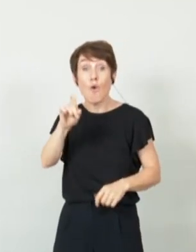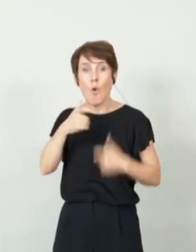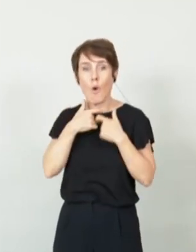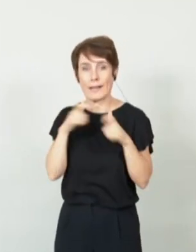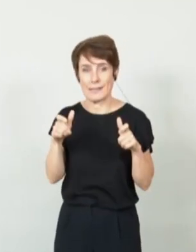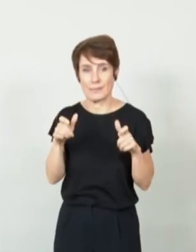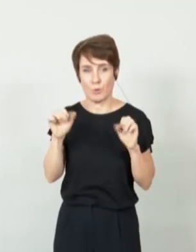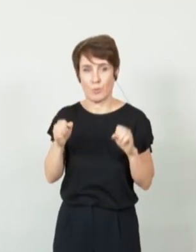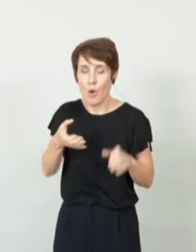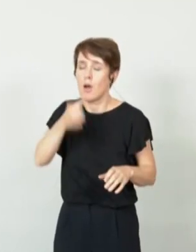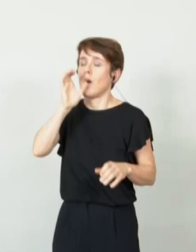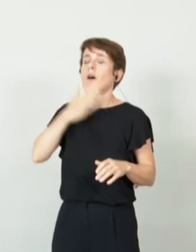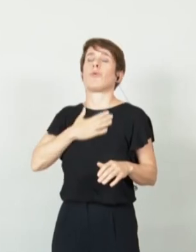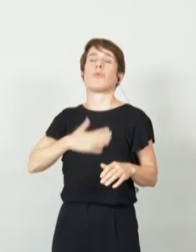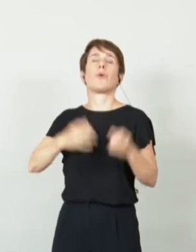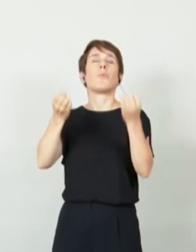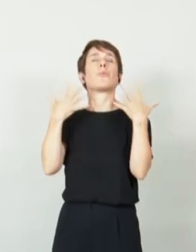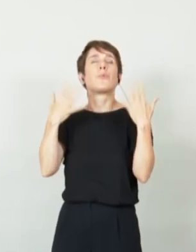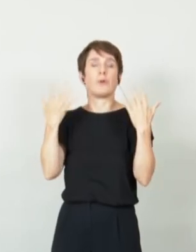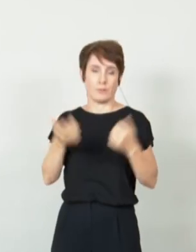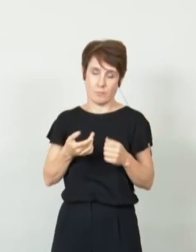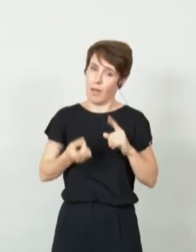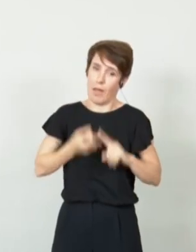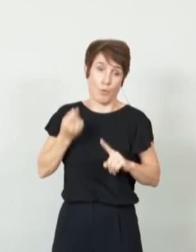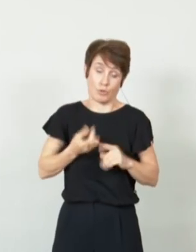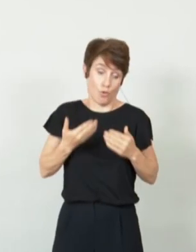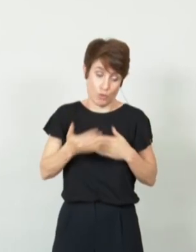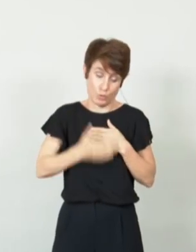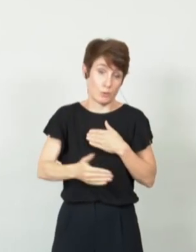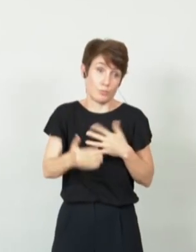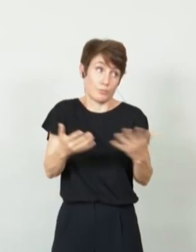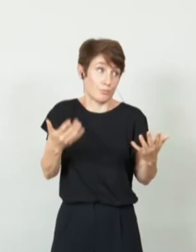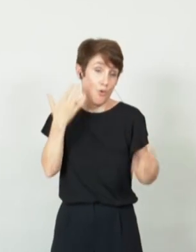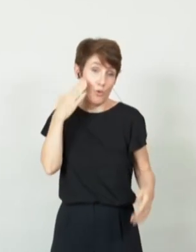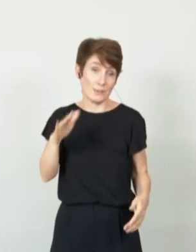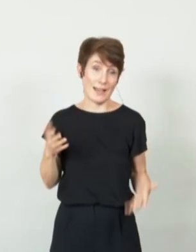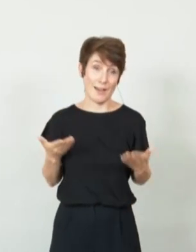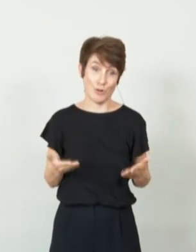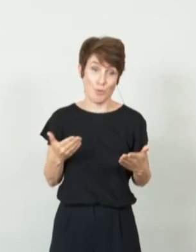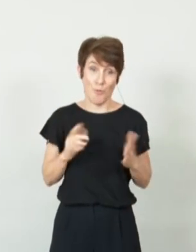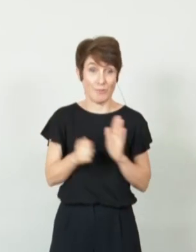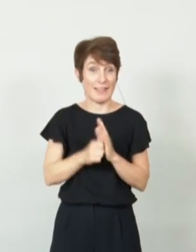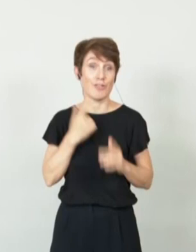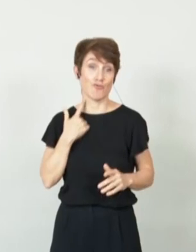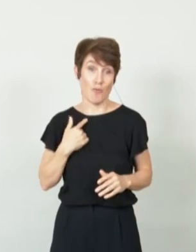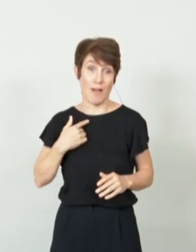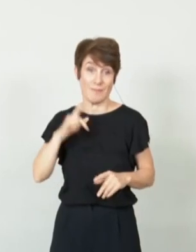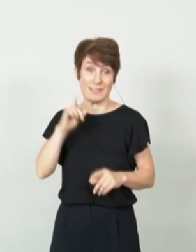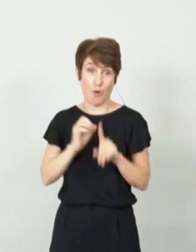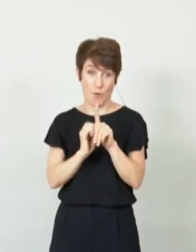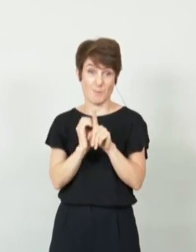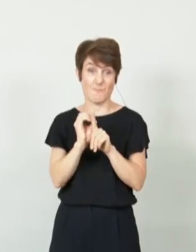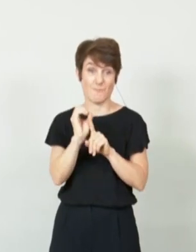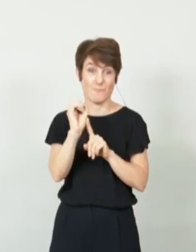dimensions de fraîcheur indispensables aujourd'hui et on le sent bien dans ces temps estivaux c'est aussi